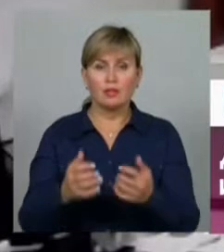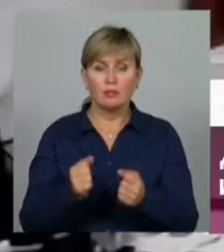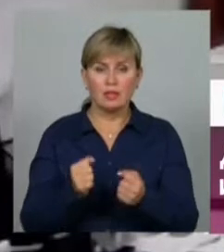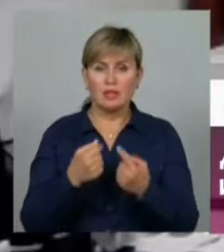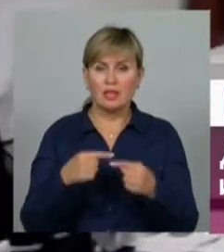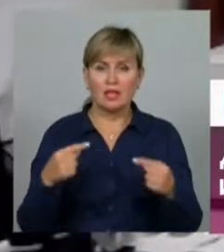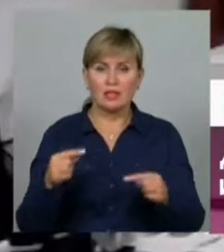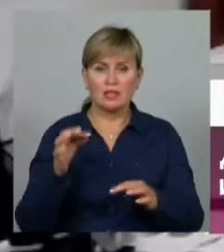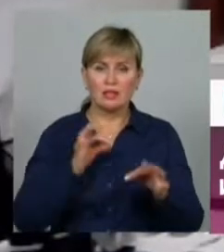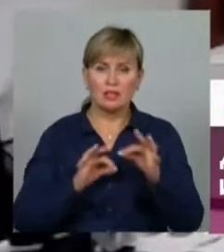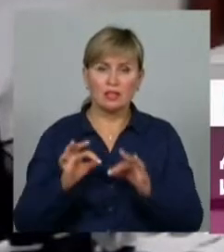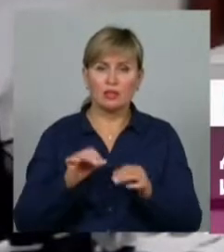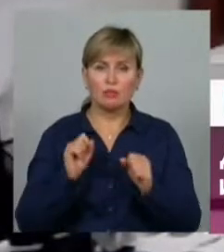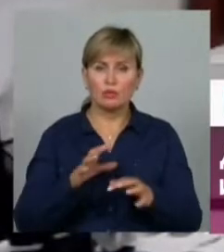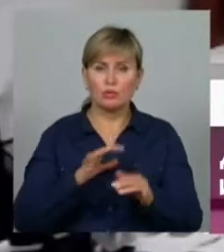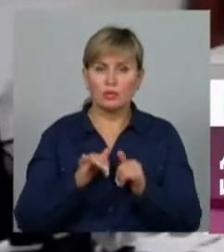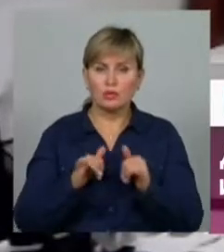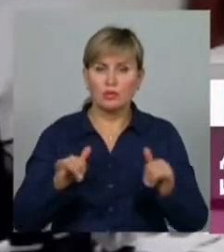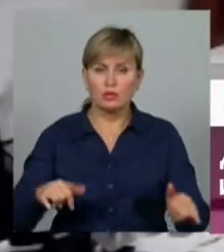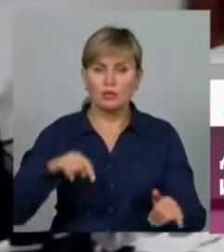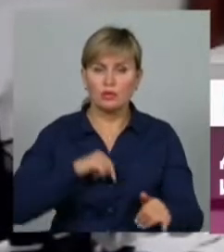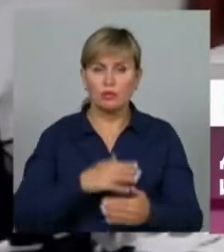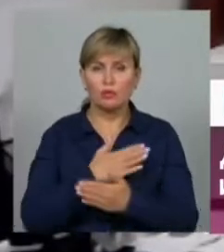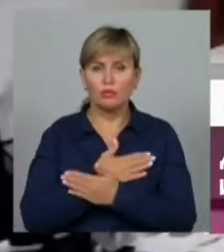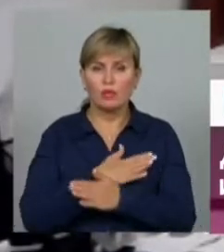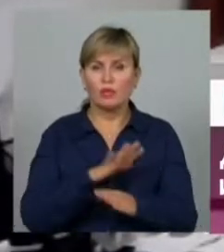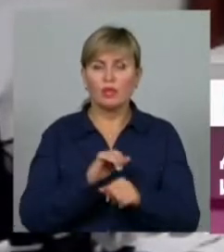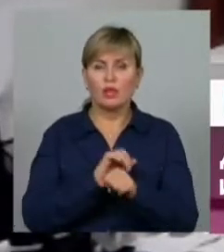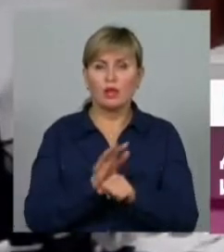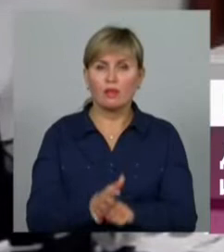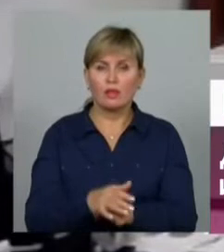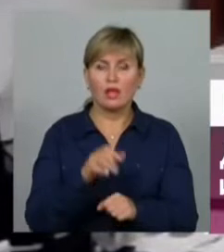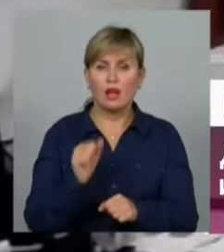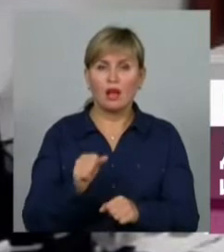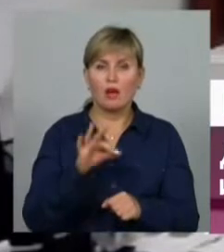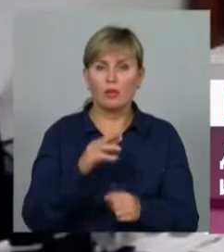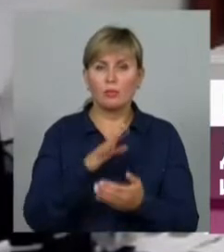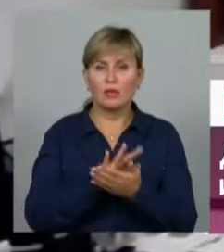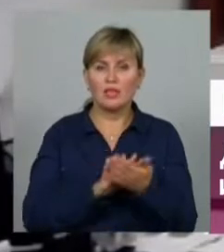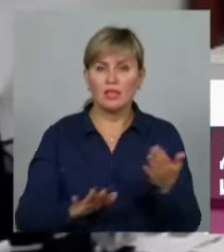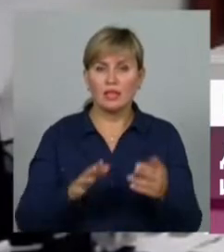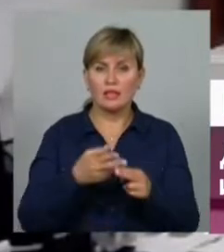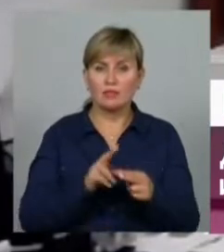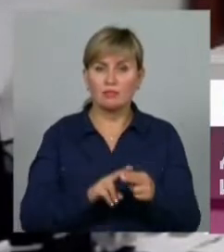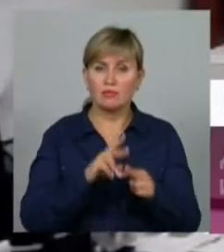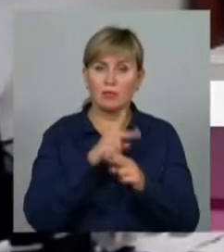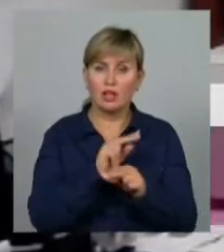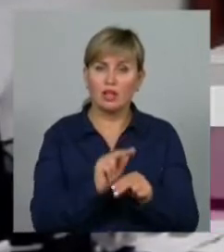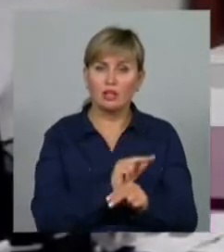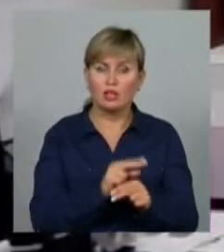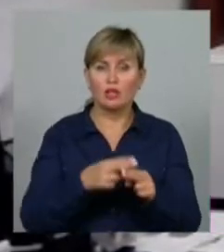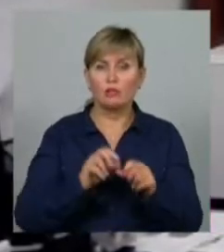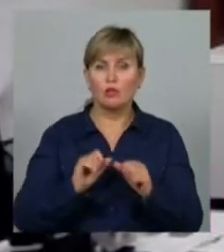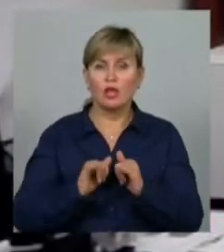стероиды могут развить гипергликемию и могут умереть не от ковида как такового, а от последствия гипогликемии, которая